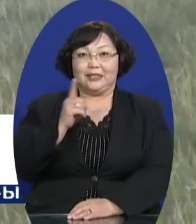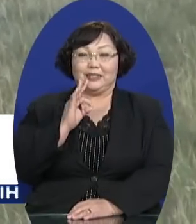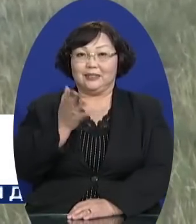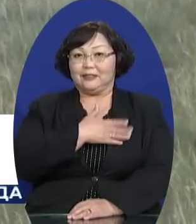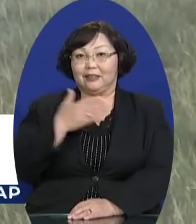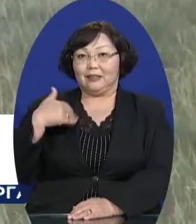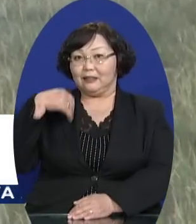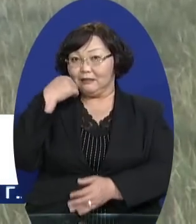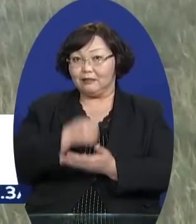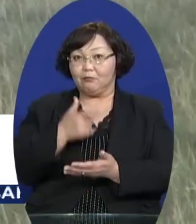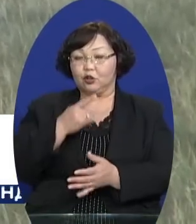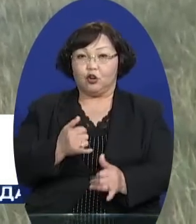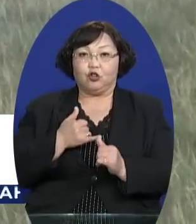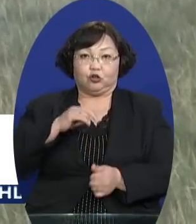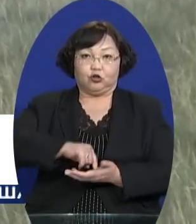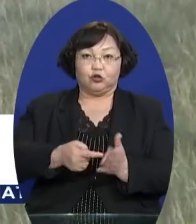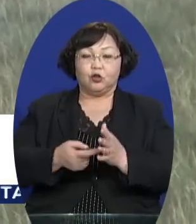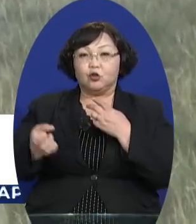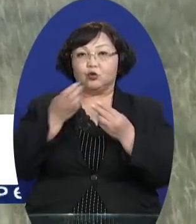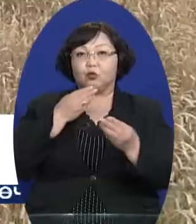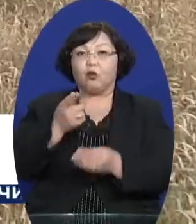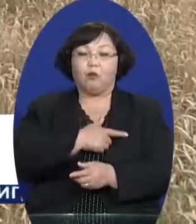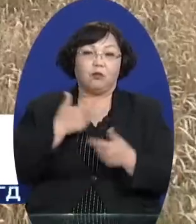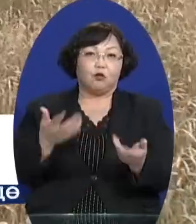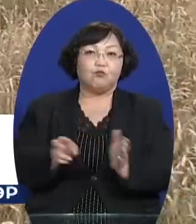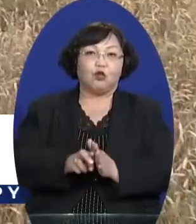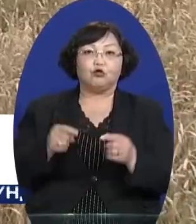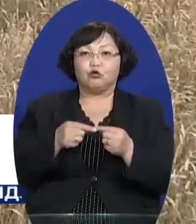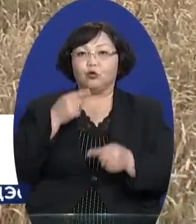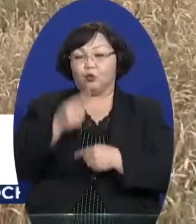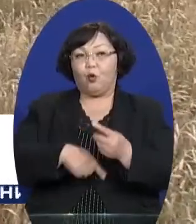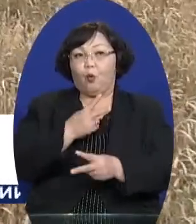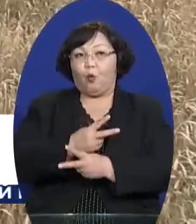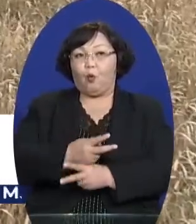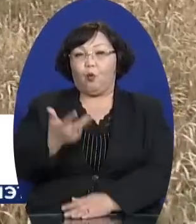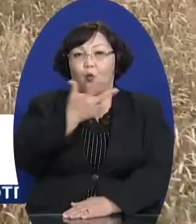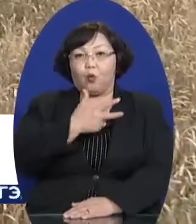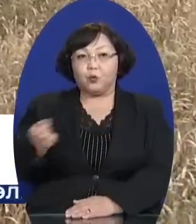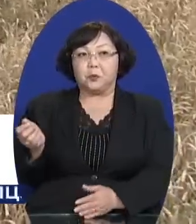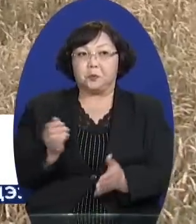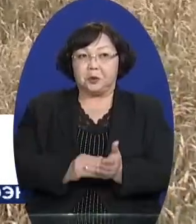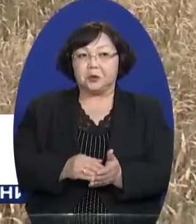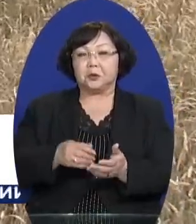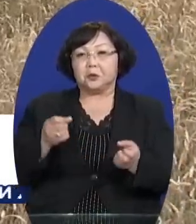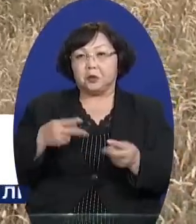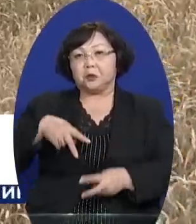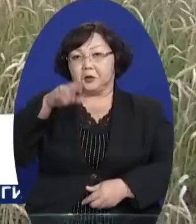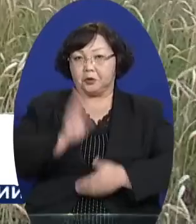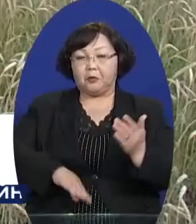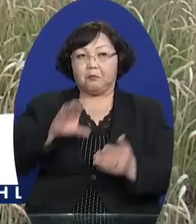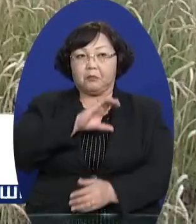мэдэгдэн охирлыг тооцоолж шүүхээр нэхэмжлэх хэрэгтэй. Зөрчлийн тухай хувьд иргэнийг 300 нэгжтэй тэнцэх хэмжээний төгрөгөөр, хуулийн